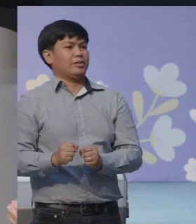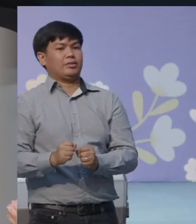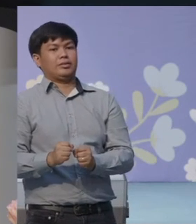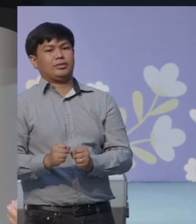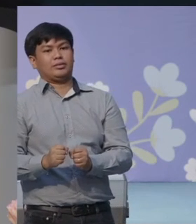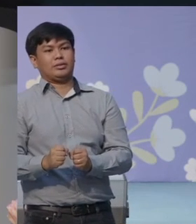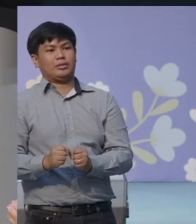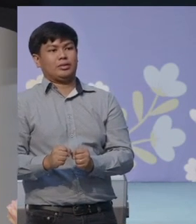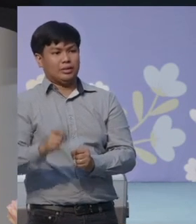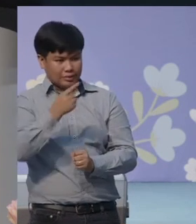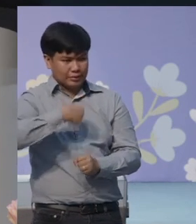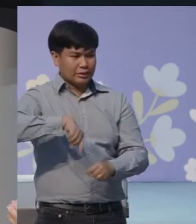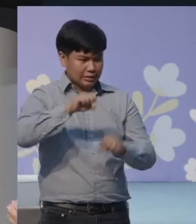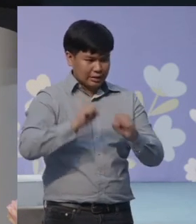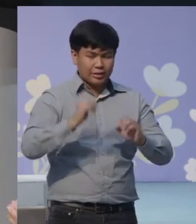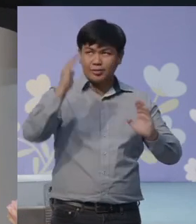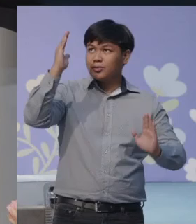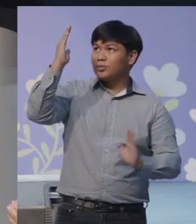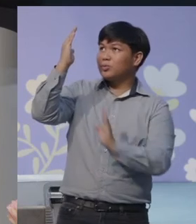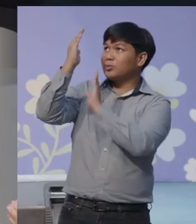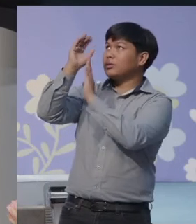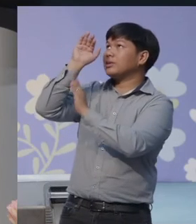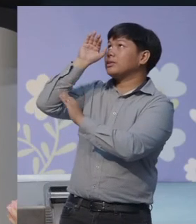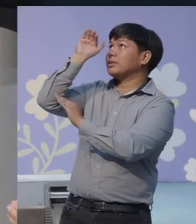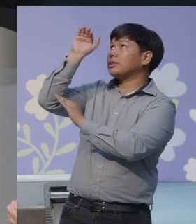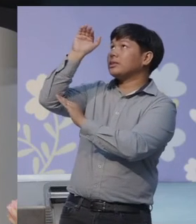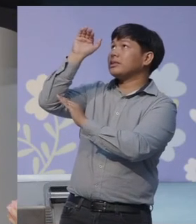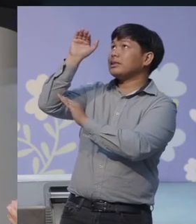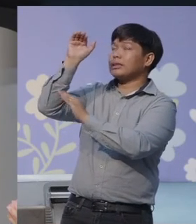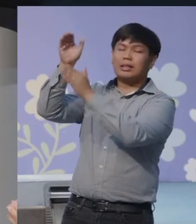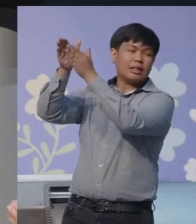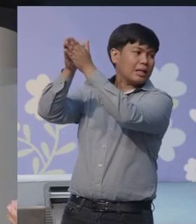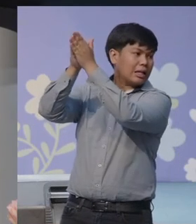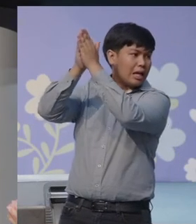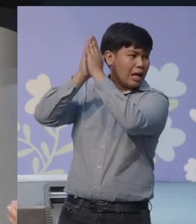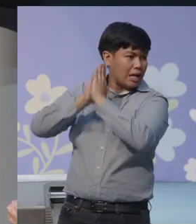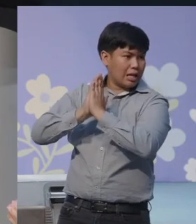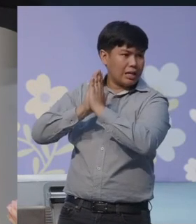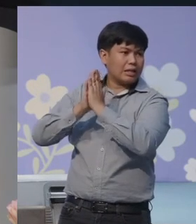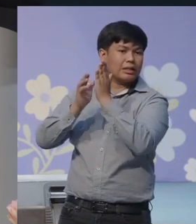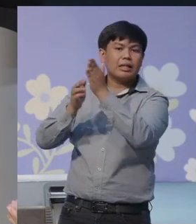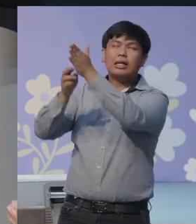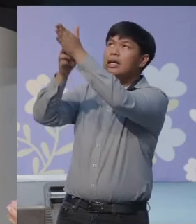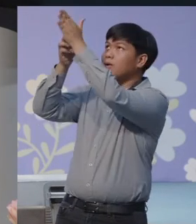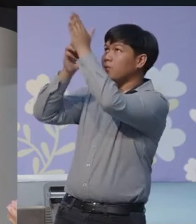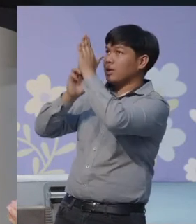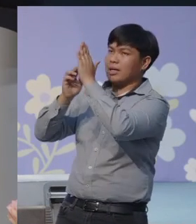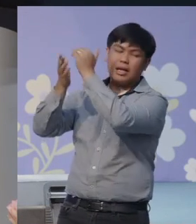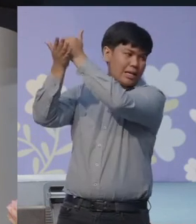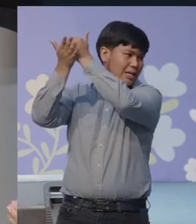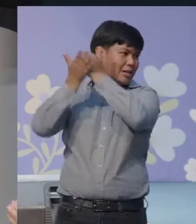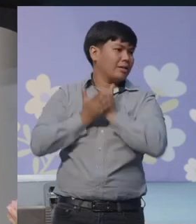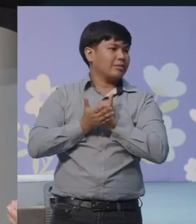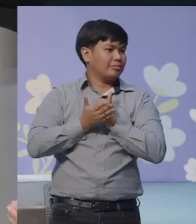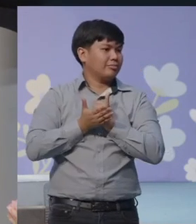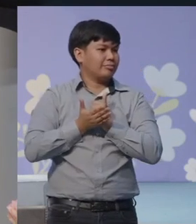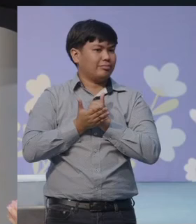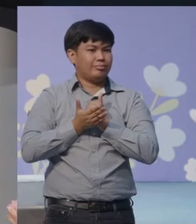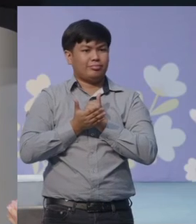na pwede nating lapitan upang ipaalam kung bakit